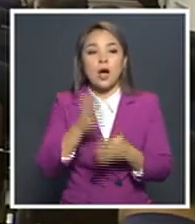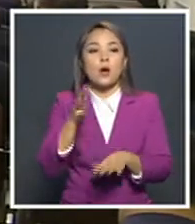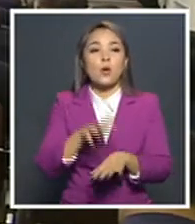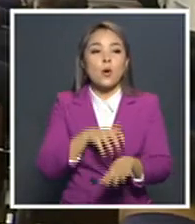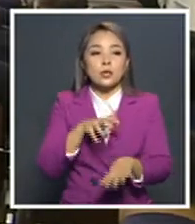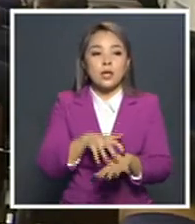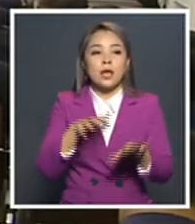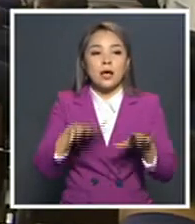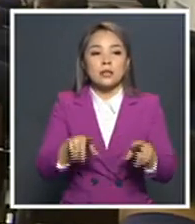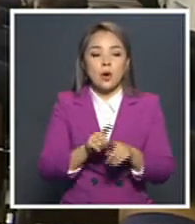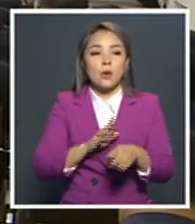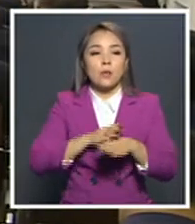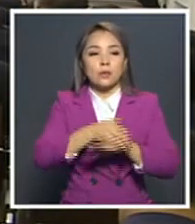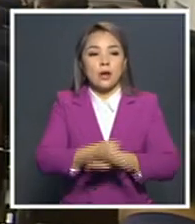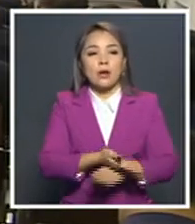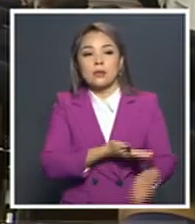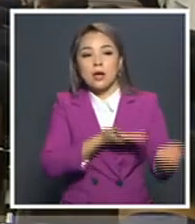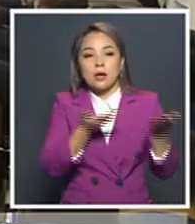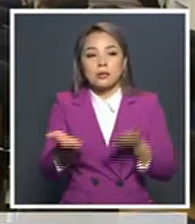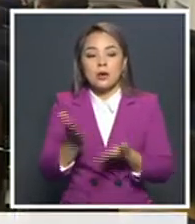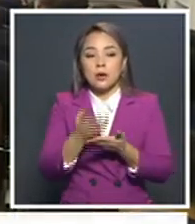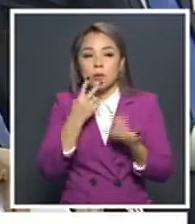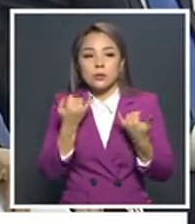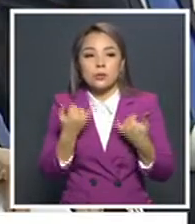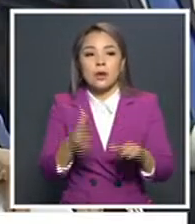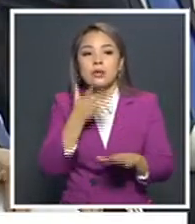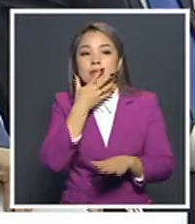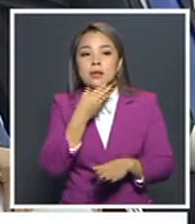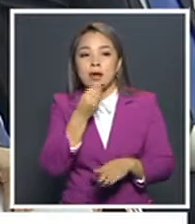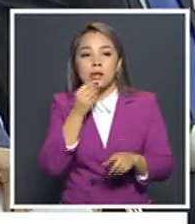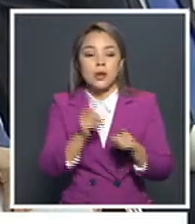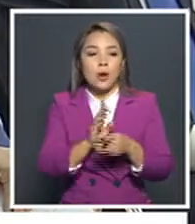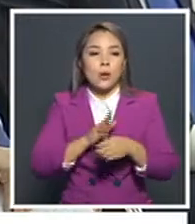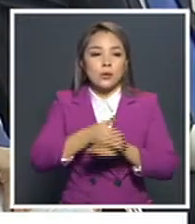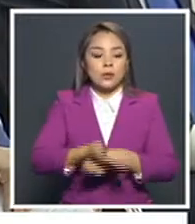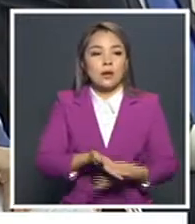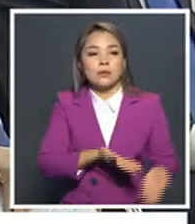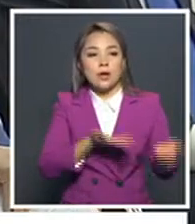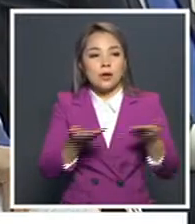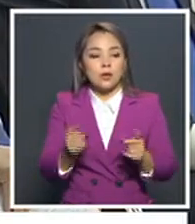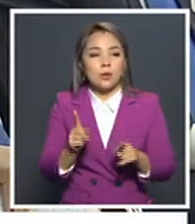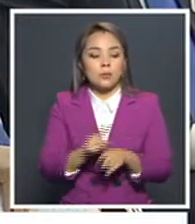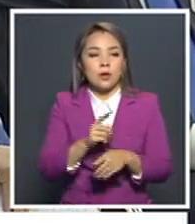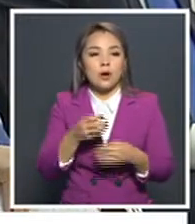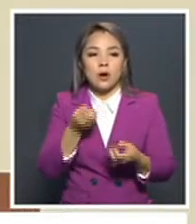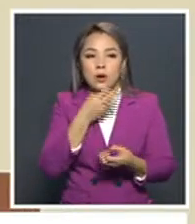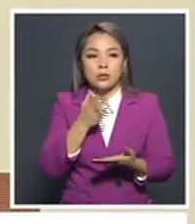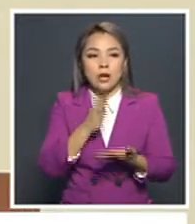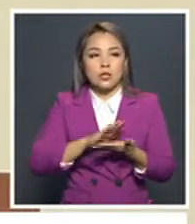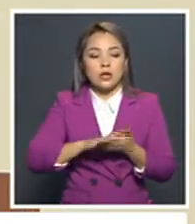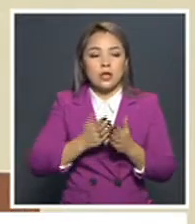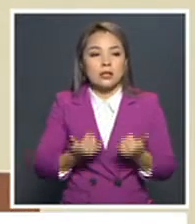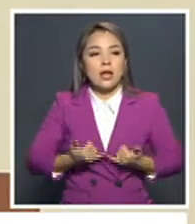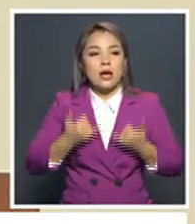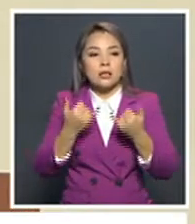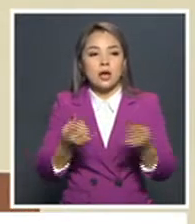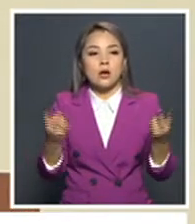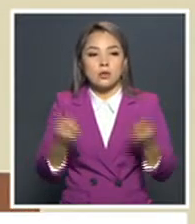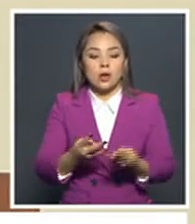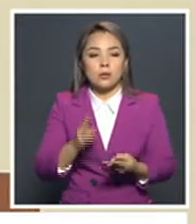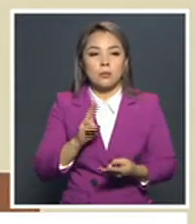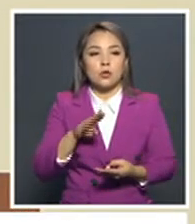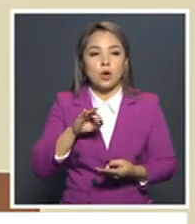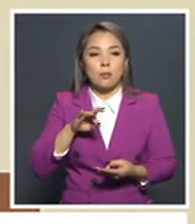бұл форумға келетін меймандарды көркімен тамсатып қана қоймай, қонақжайлық пен жайлы жағдай ұсынуы керек. Осы ретте Қасым-Жомарт